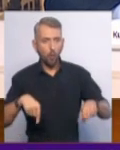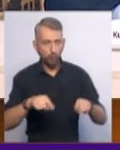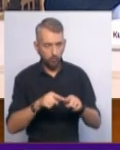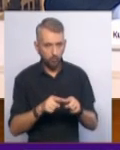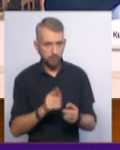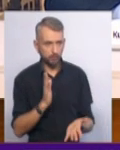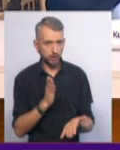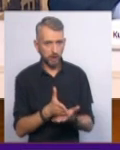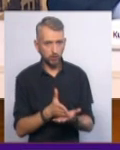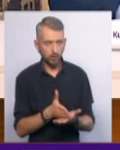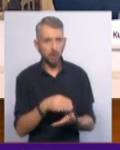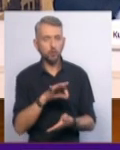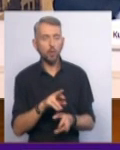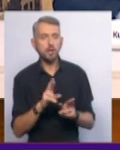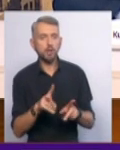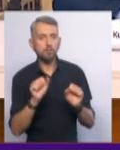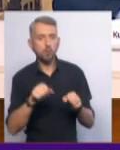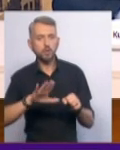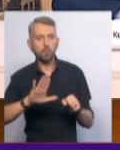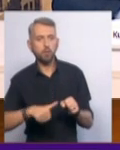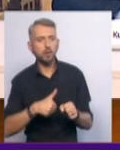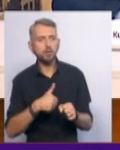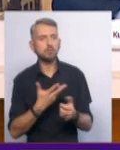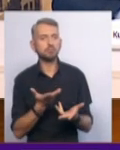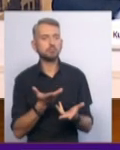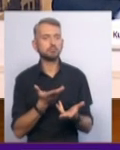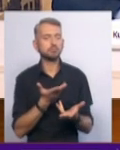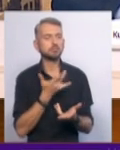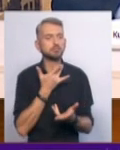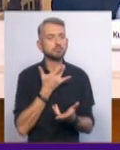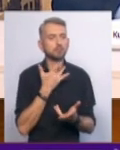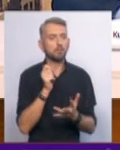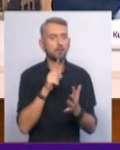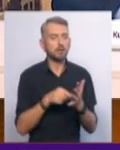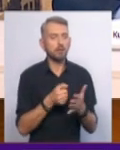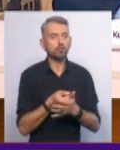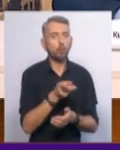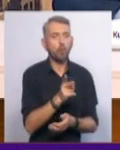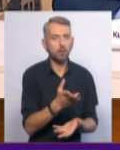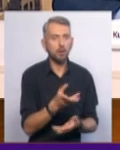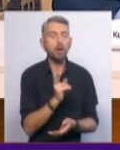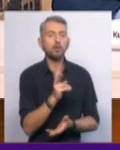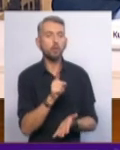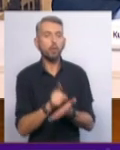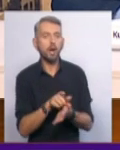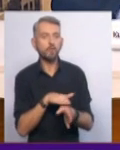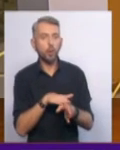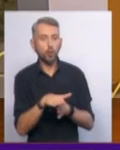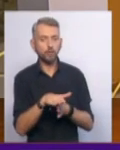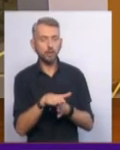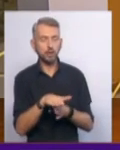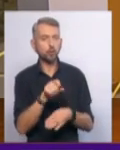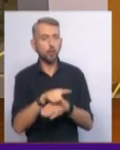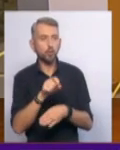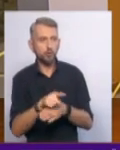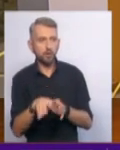безпосередньо, то як можна потім адресувати будь-які питання до кого? Ну, хто має виконувати